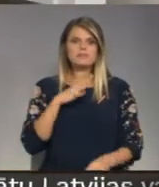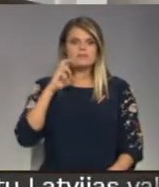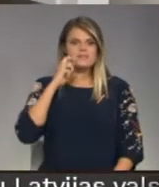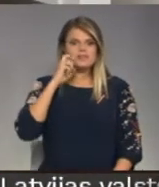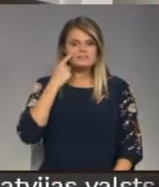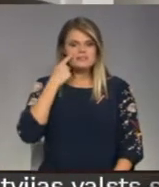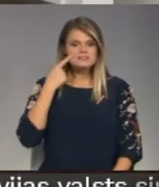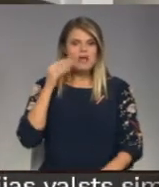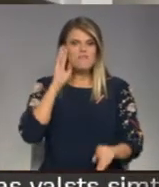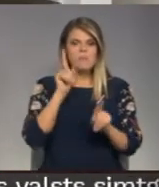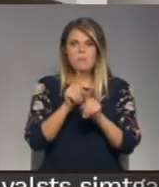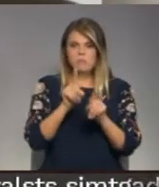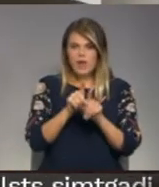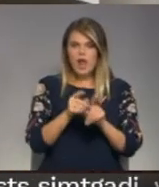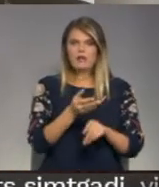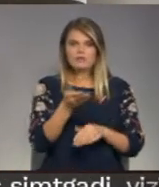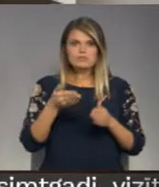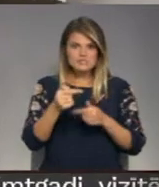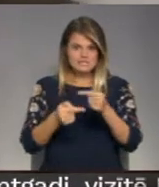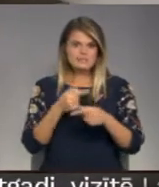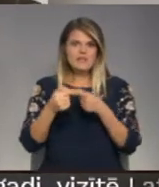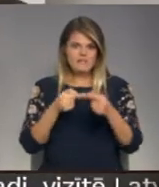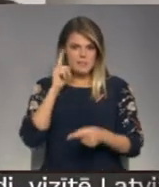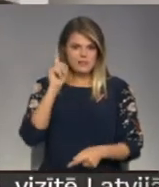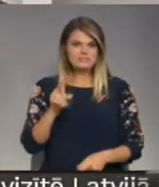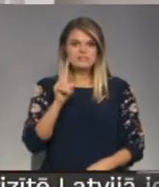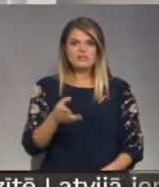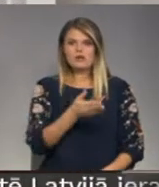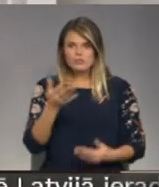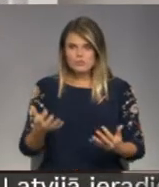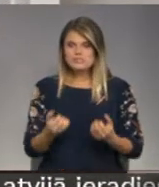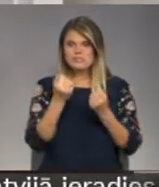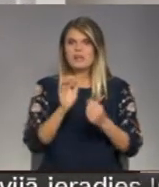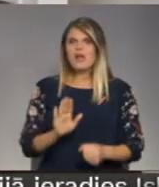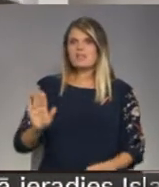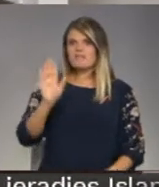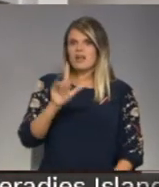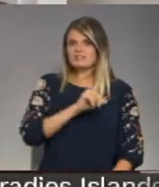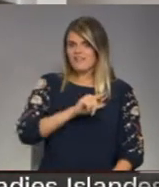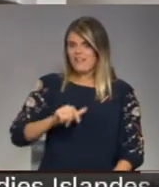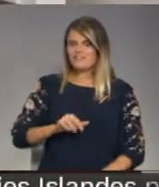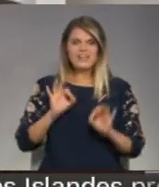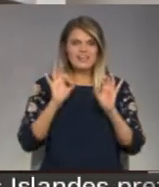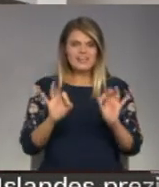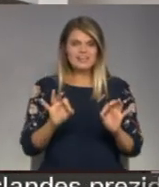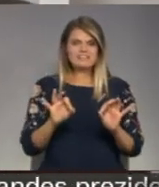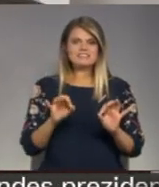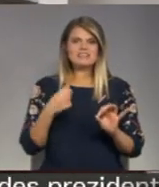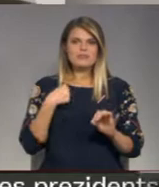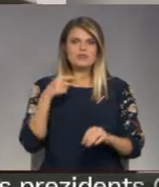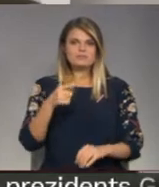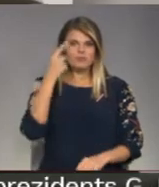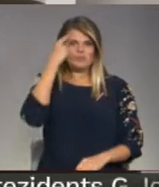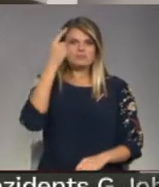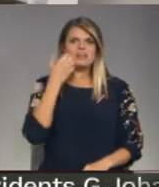vecastāva brālis. Un jūs dzimtā vienmēr esat zinājuši, ka jūs dibinājāt Latvijas valsti? Īstenībā es uzrakstīju tad, kad es